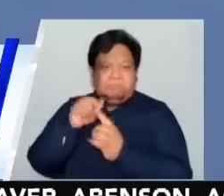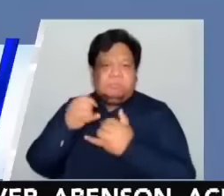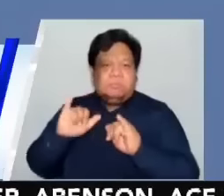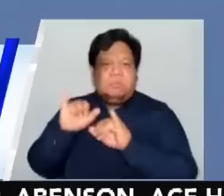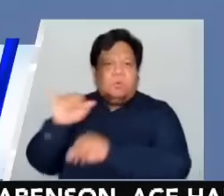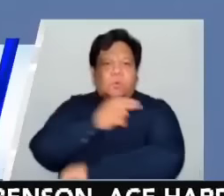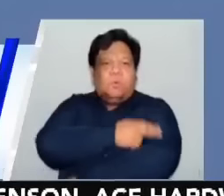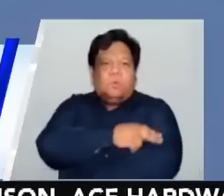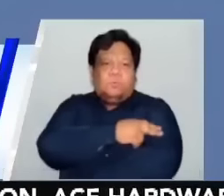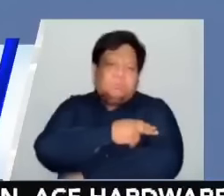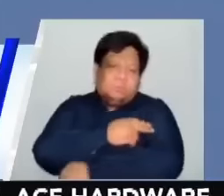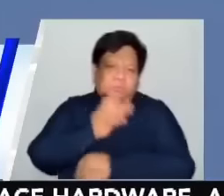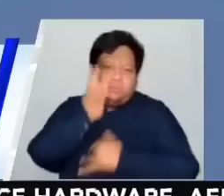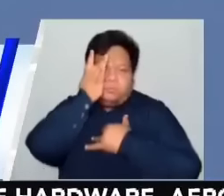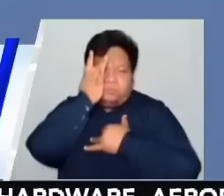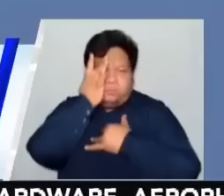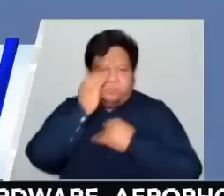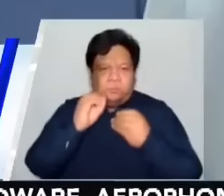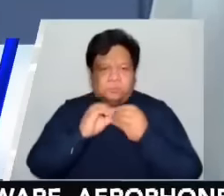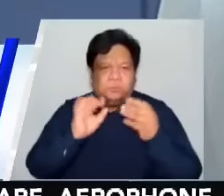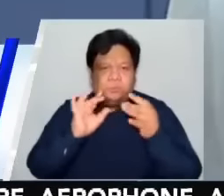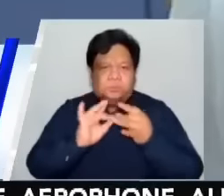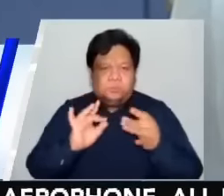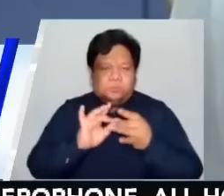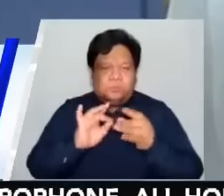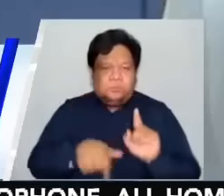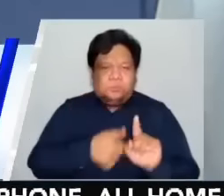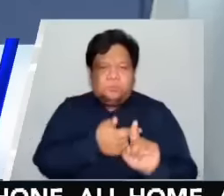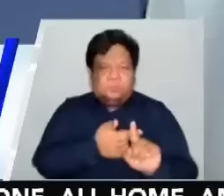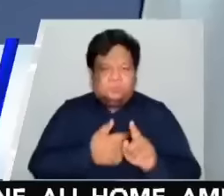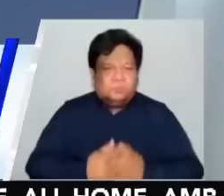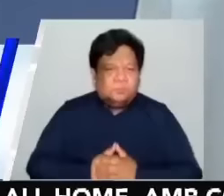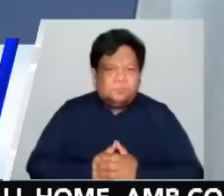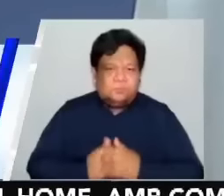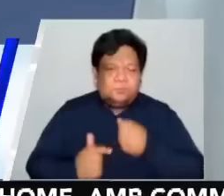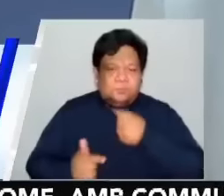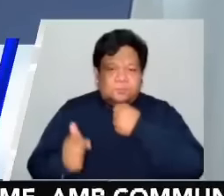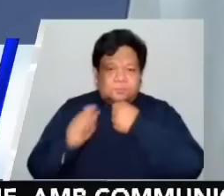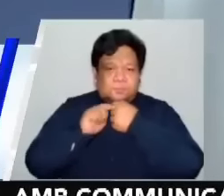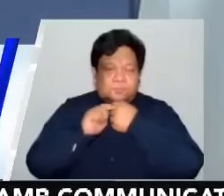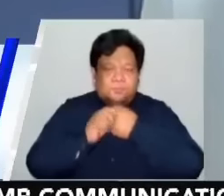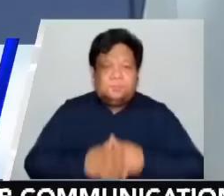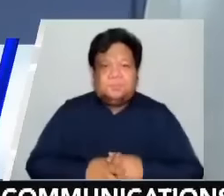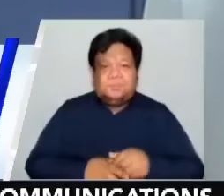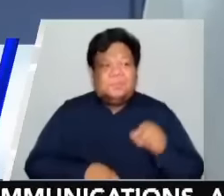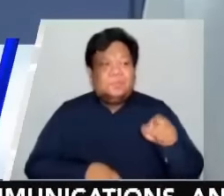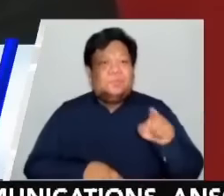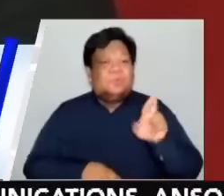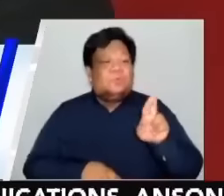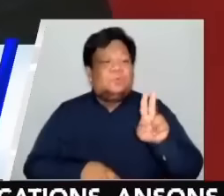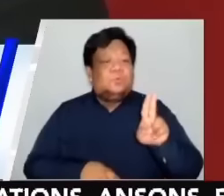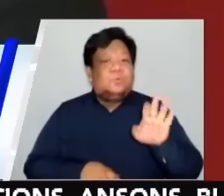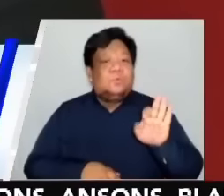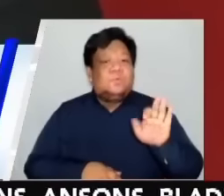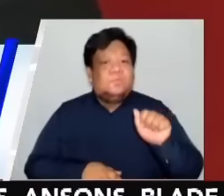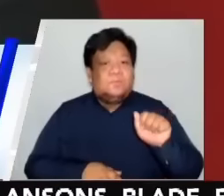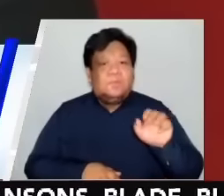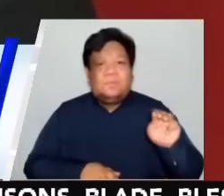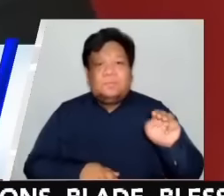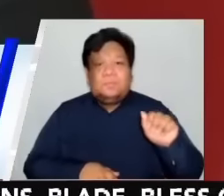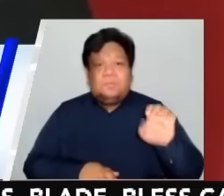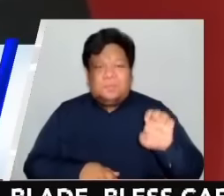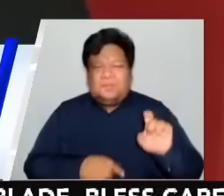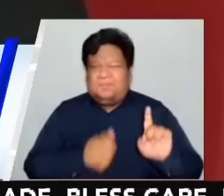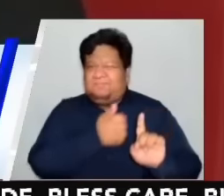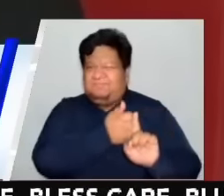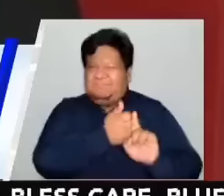Ang actress-comedian na si Rufa May Quinto, isa sa mga brand endorser ng Dermacare Beyond Skincare Solutions. At ngayong nahaharap sa mga